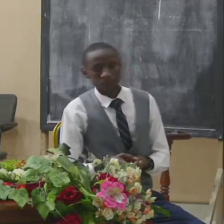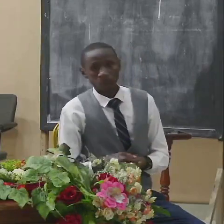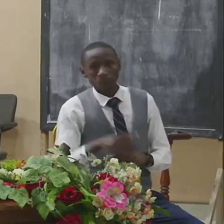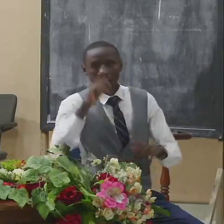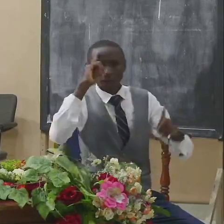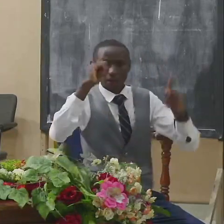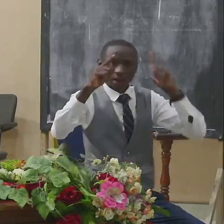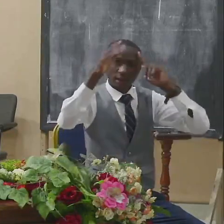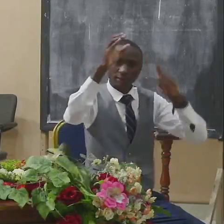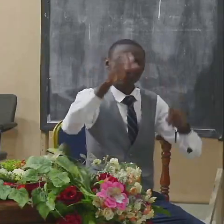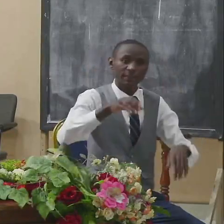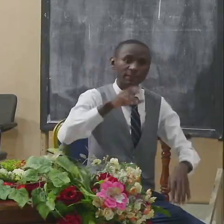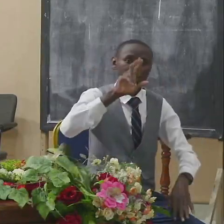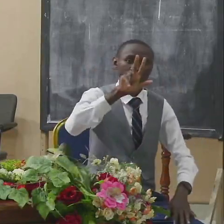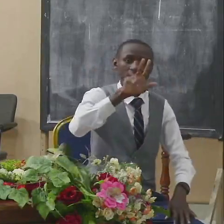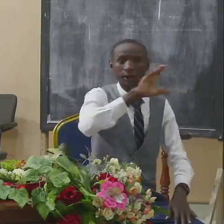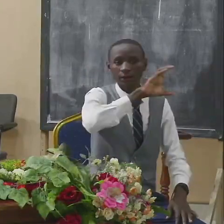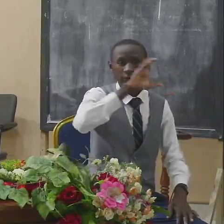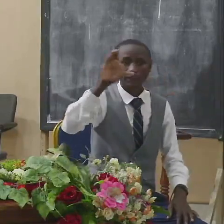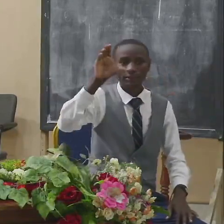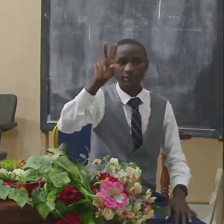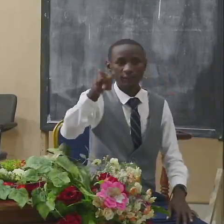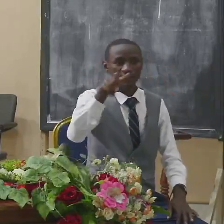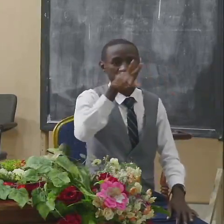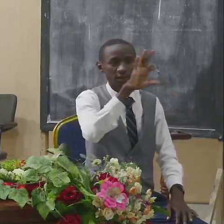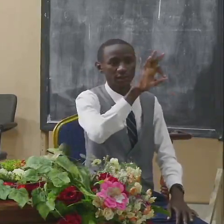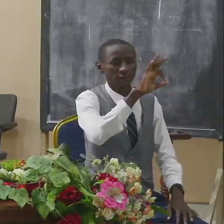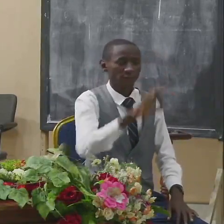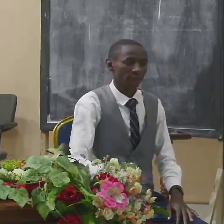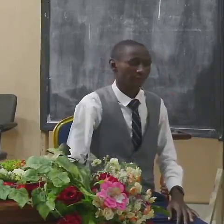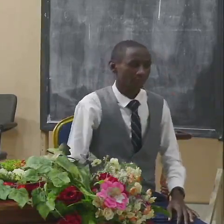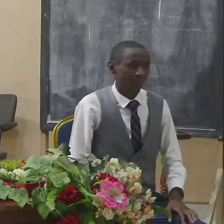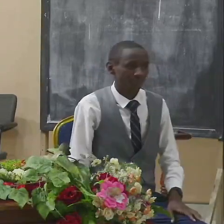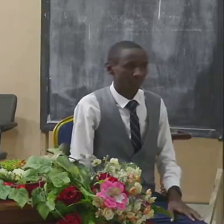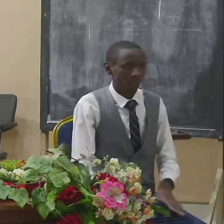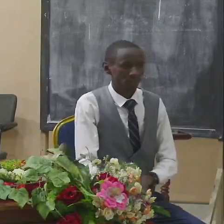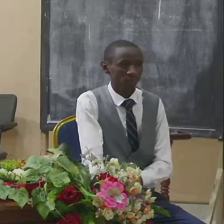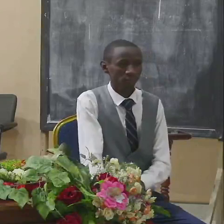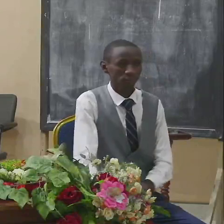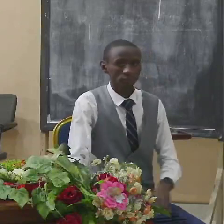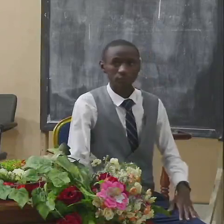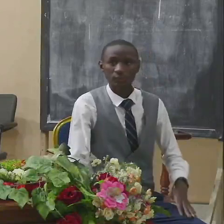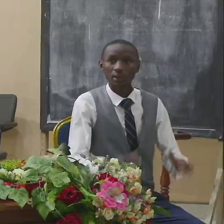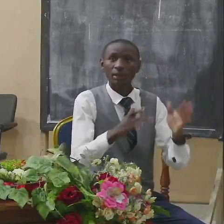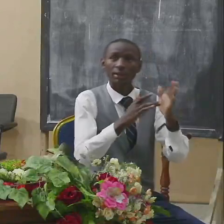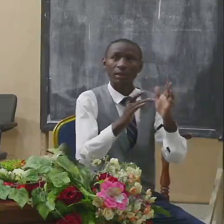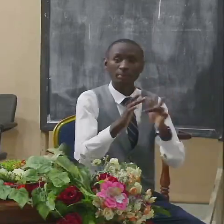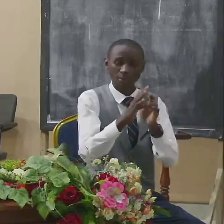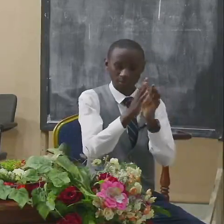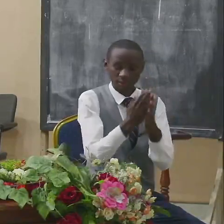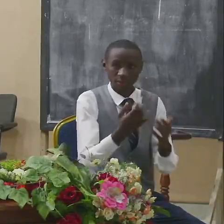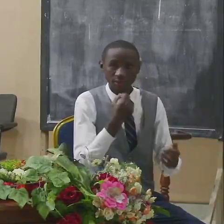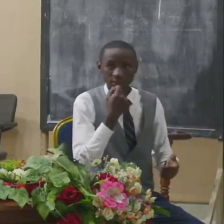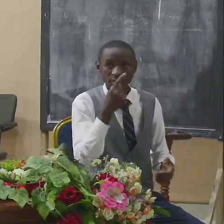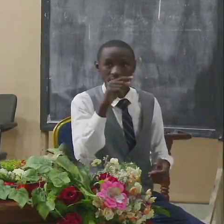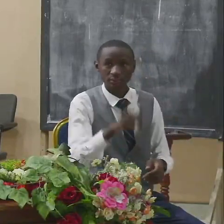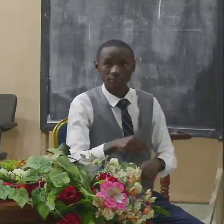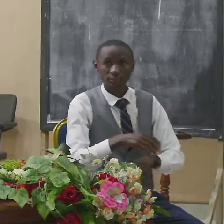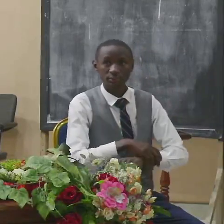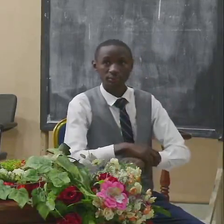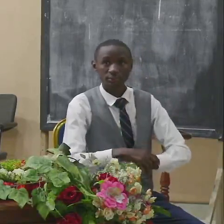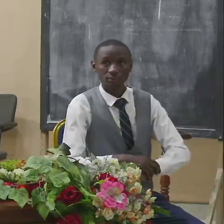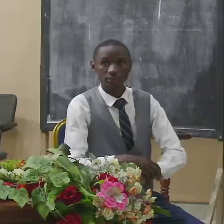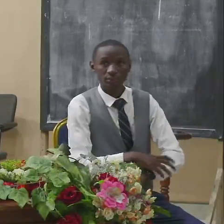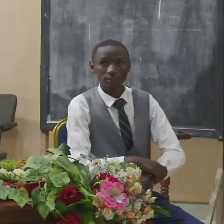Galates 3 wa Galatia sura 3 verset 29 mustari makumi mbili na kenda la Bible dit ceci. Biblia inatuambia hivi